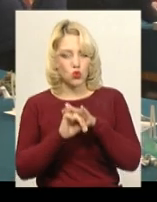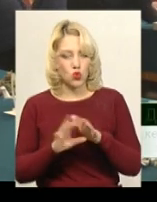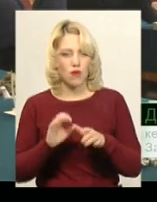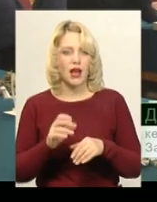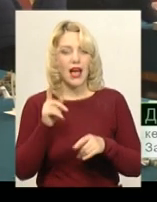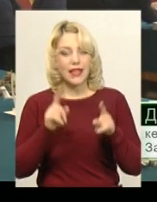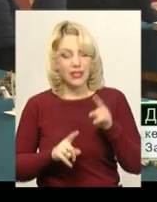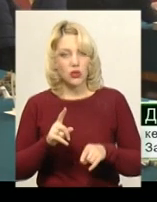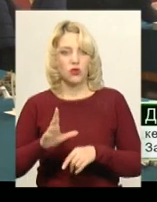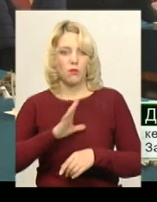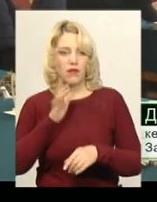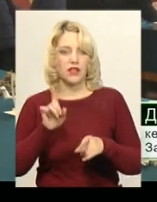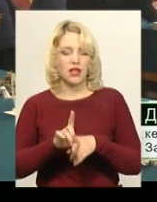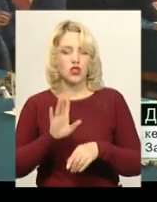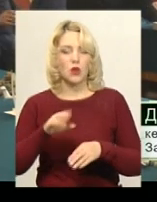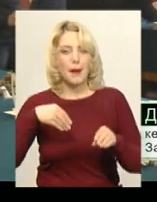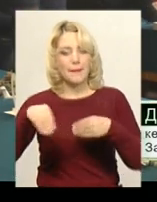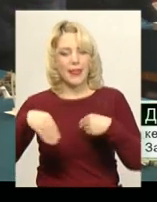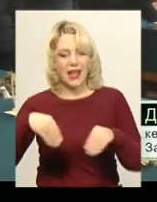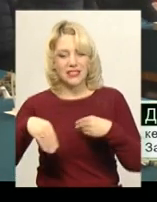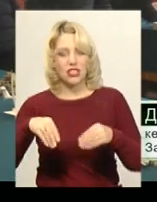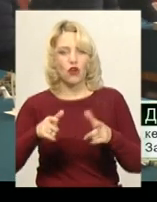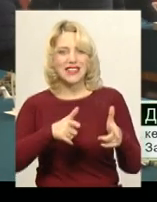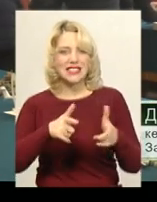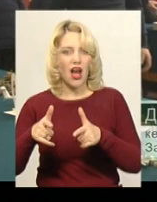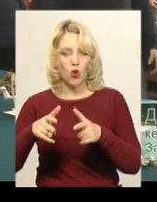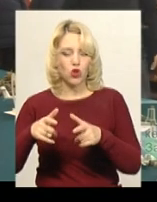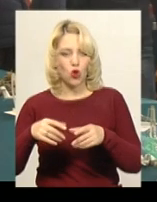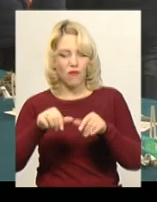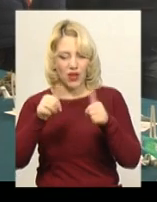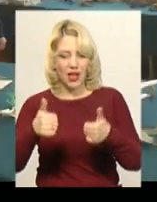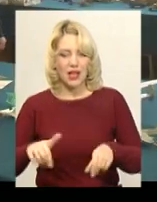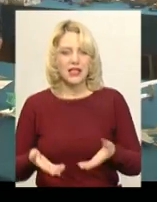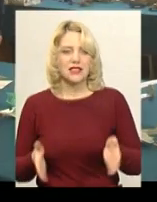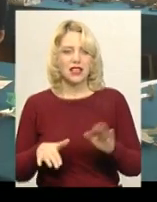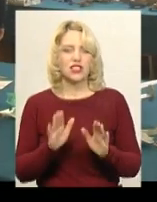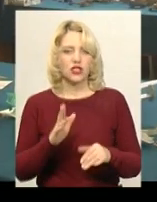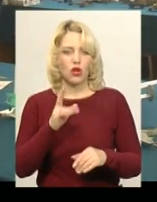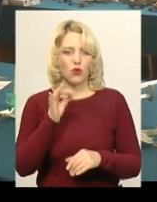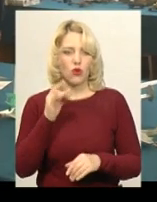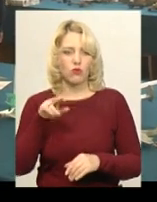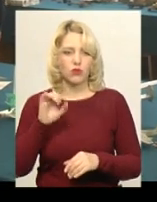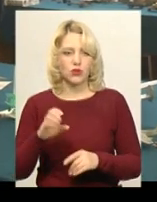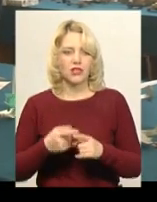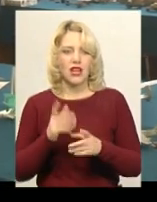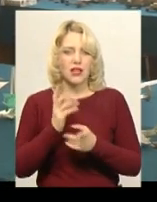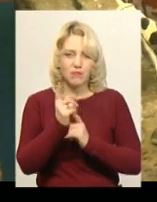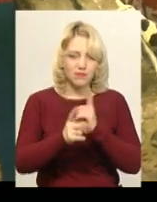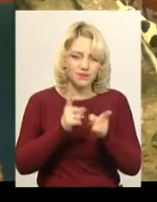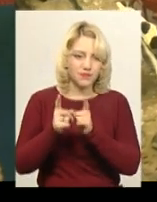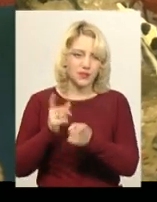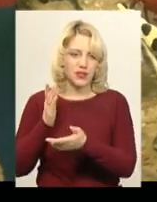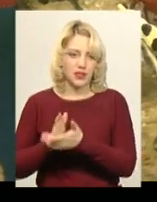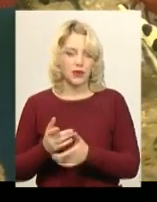що від пластикової заготовки, так би мовити, залишається тільки корпус. Десь десятка-два переробок знайдеться.